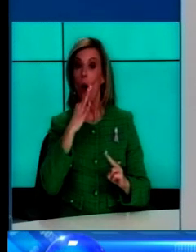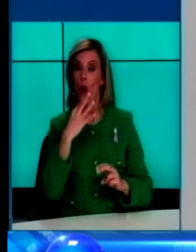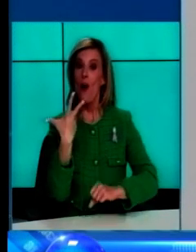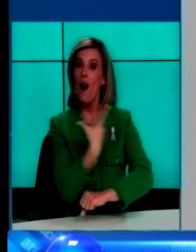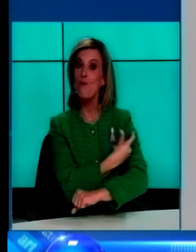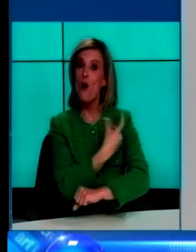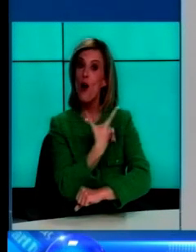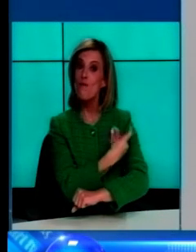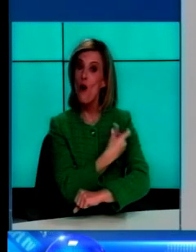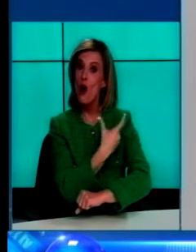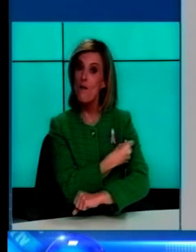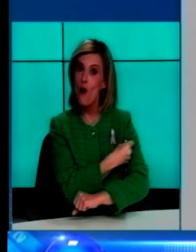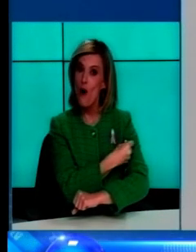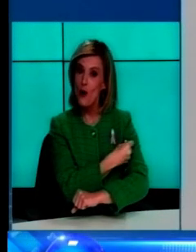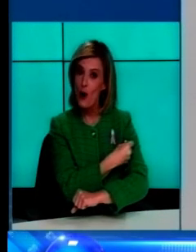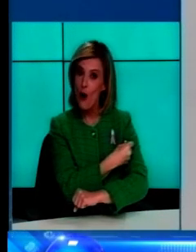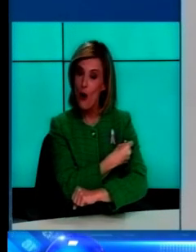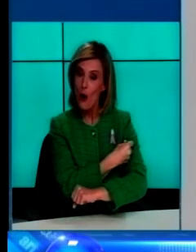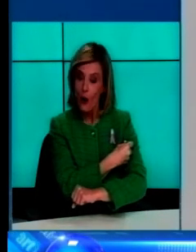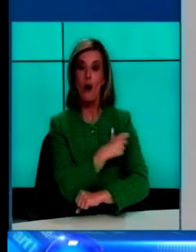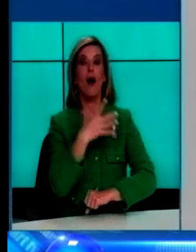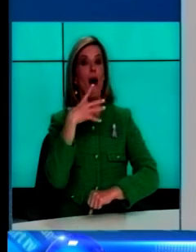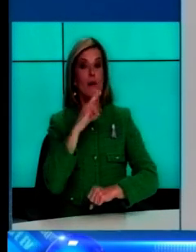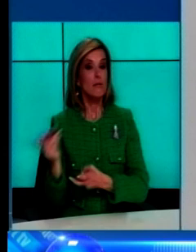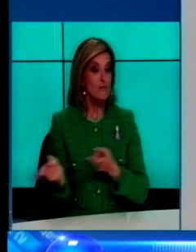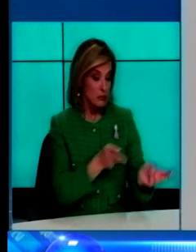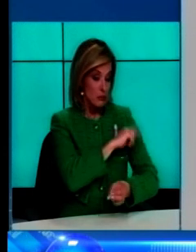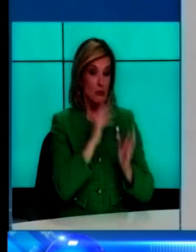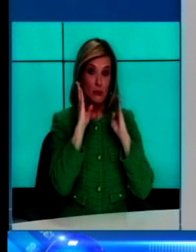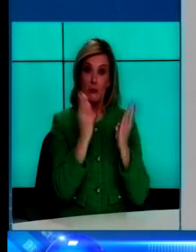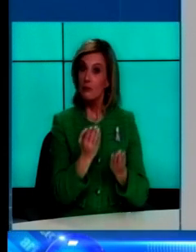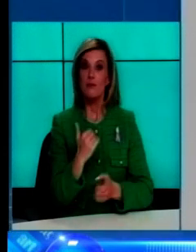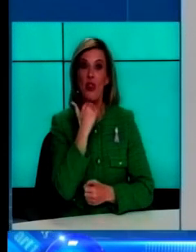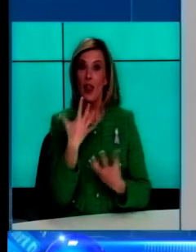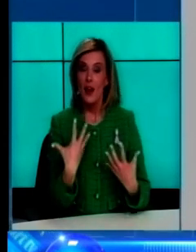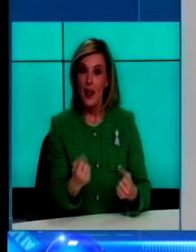σε μεθ, είναι συνολικά για όλο τον ενήλικα πληθυσμό, είναι της τάξεως του